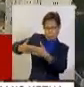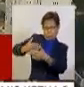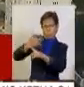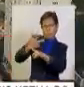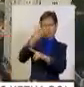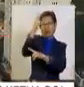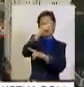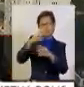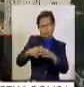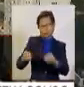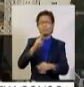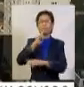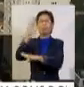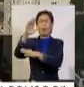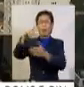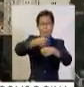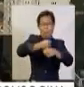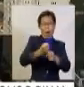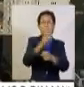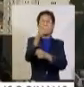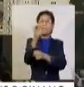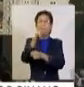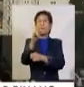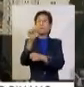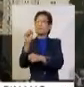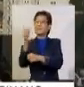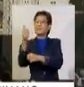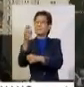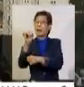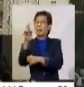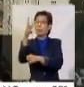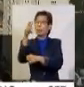Kerajaan Jepun bersetuju menjamin penerbitan bond samurai sehingga